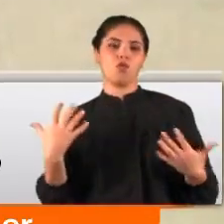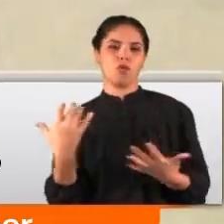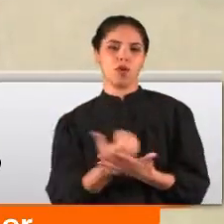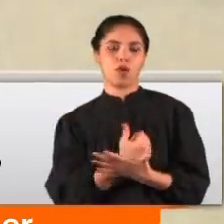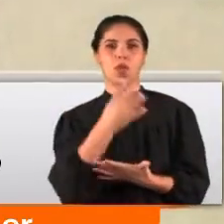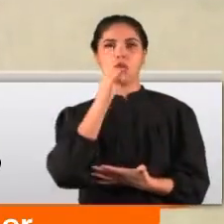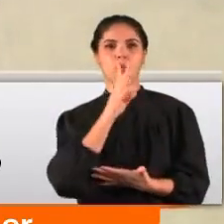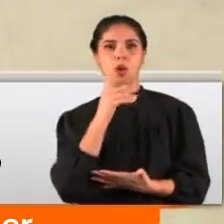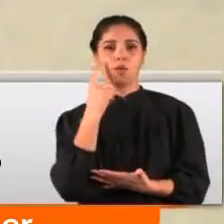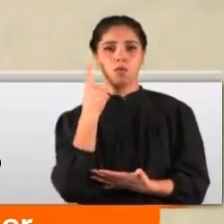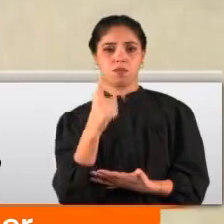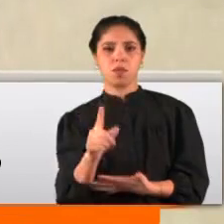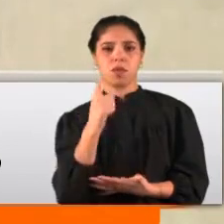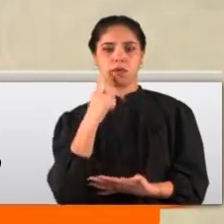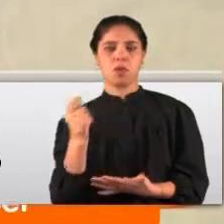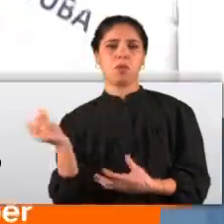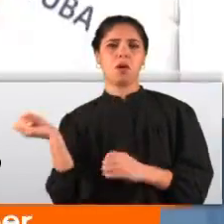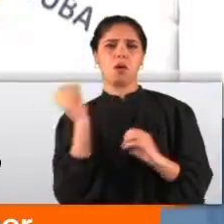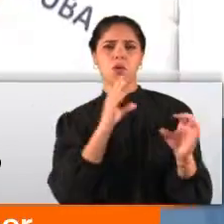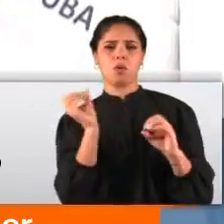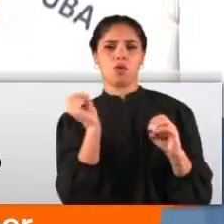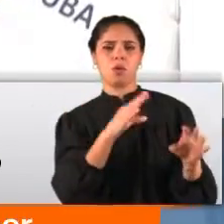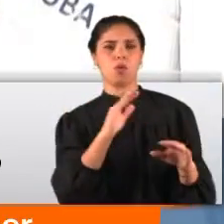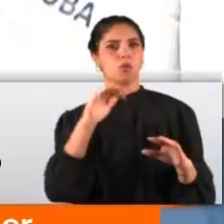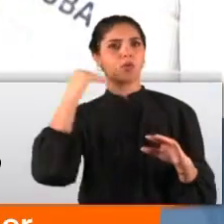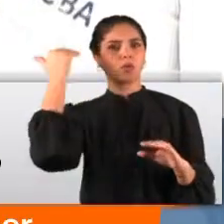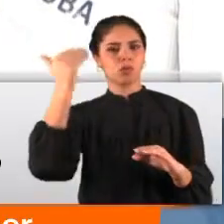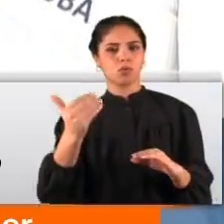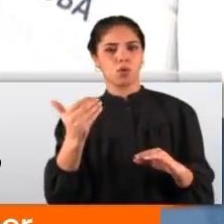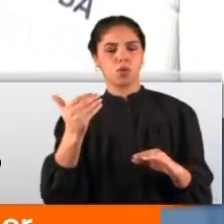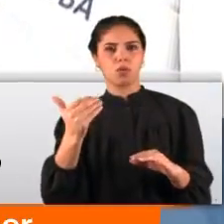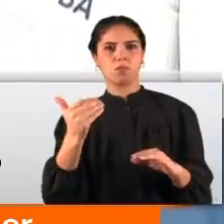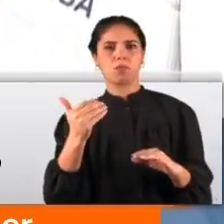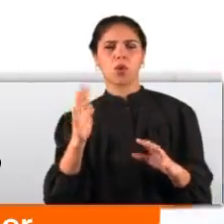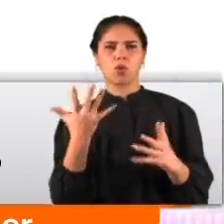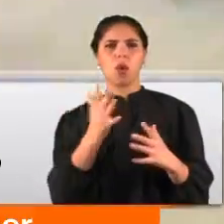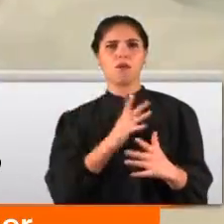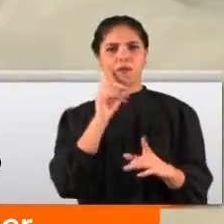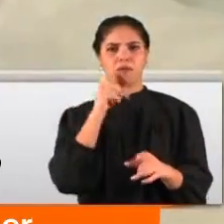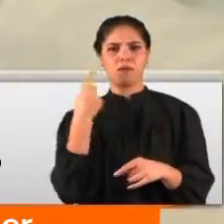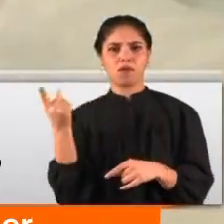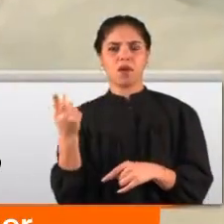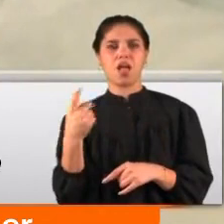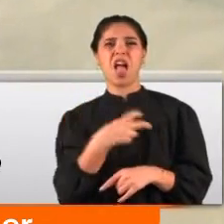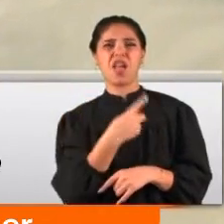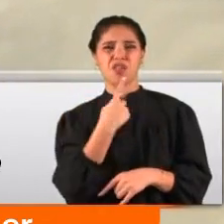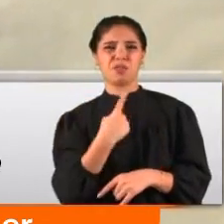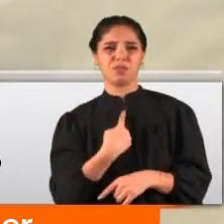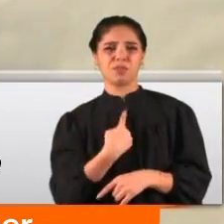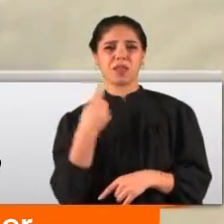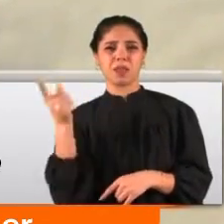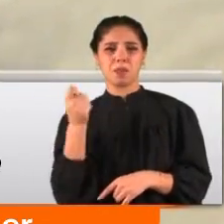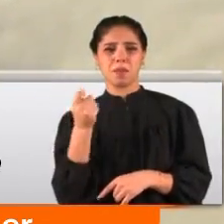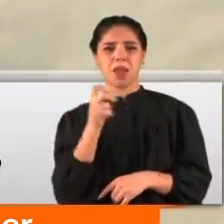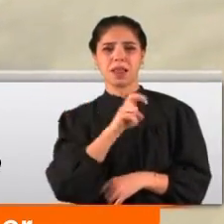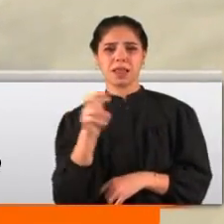bin liraya varana kadar bir para gönderdim. Ancak bir süre sonra terslik olduğunu fark etti. Aşkım dedi, senin paran dedi